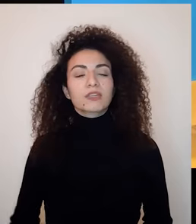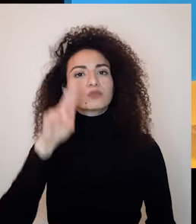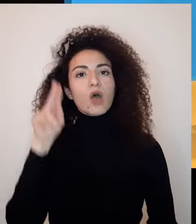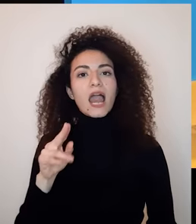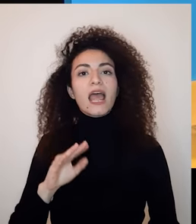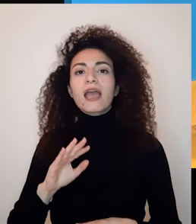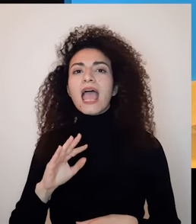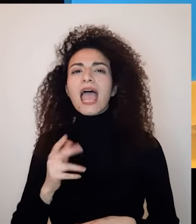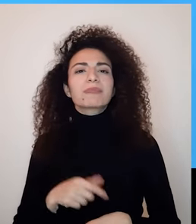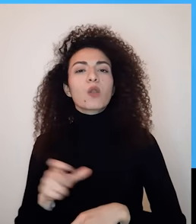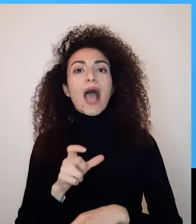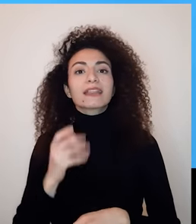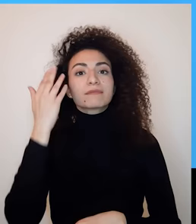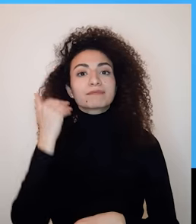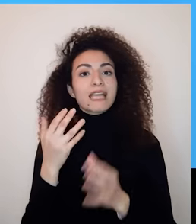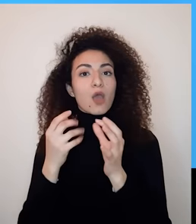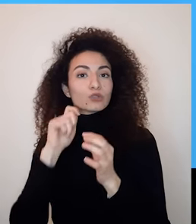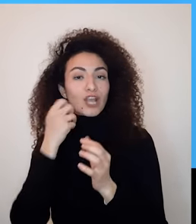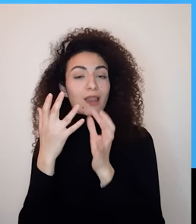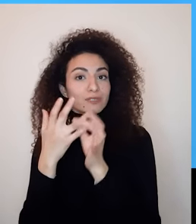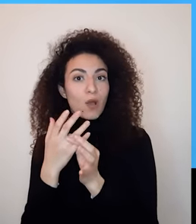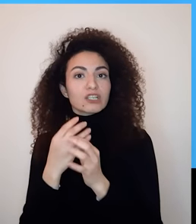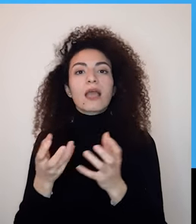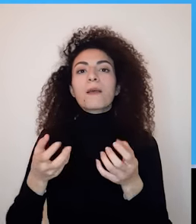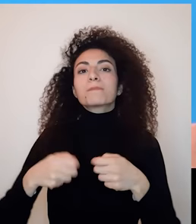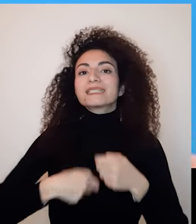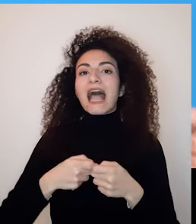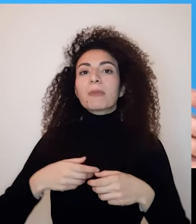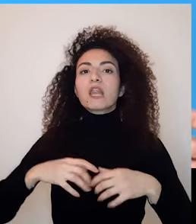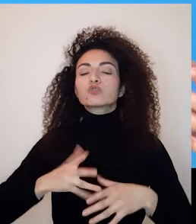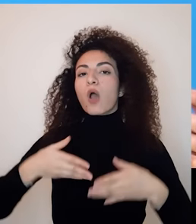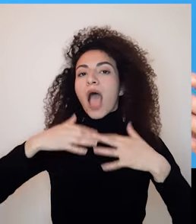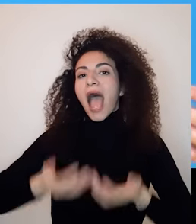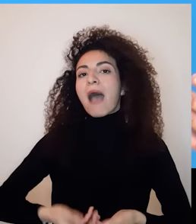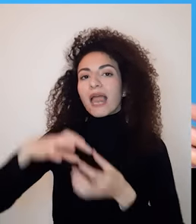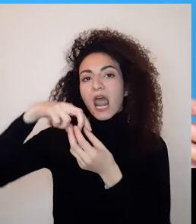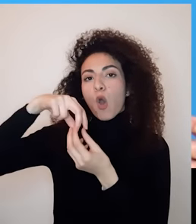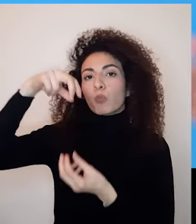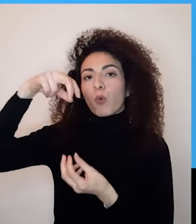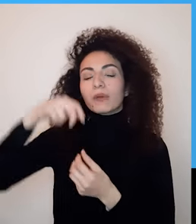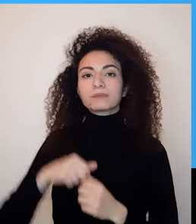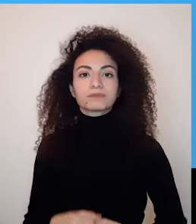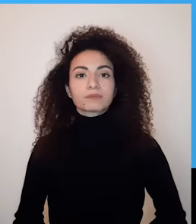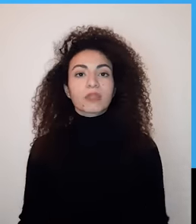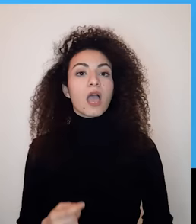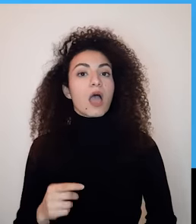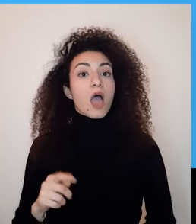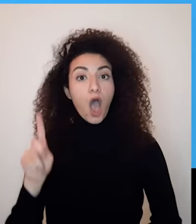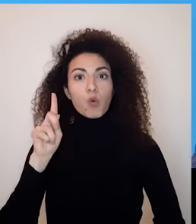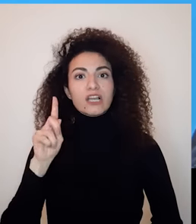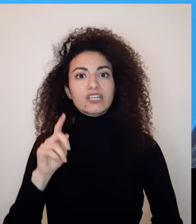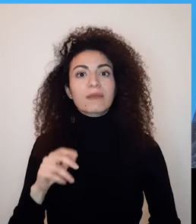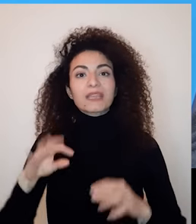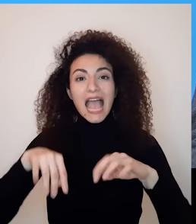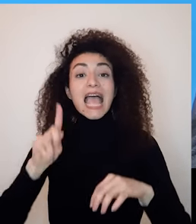الرحم. دكتور رامي، أمتين الزوجين لازم يلتجؤوا للطفل الأنبوب؟ لازم الزوجين يلجؤوا لطفل الأنبوب للحالات التالية اللي أحكي عنها